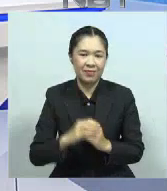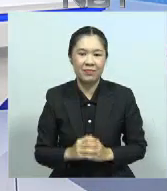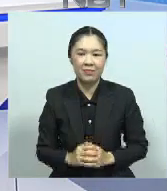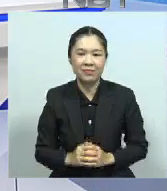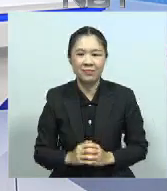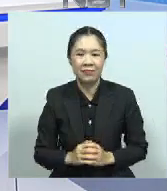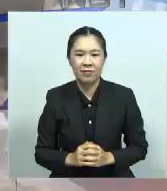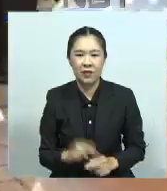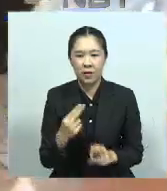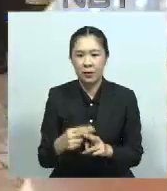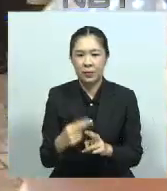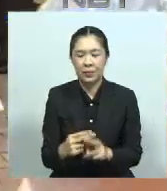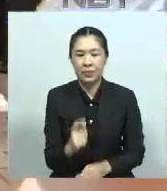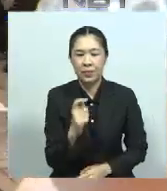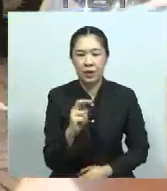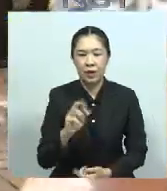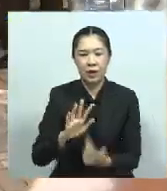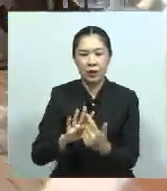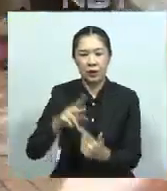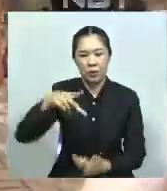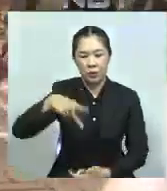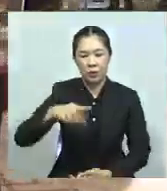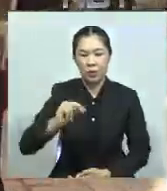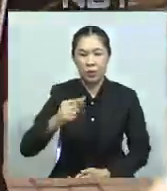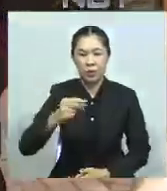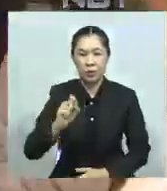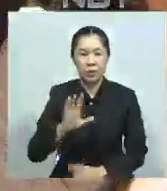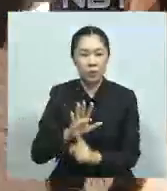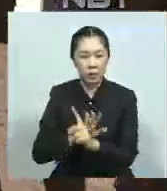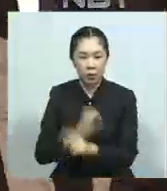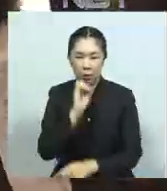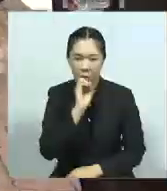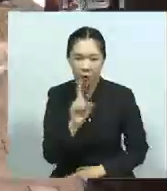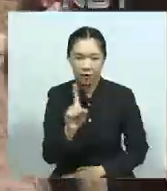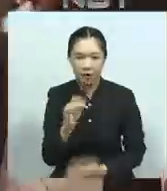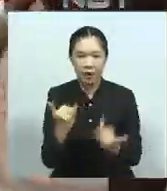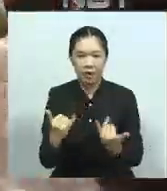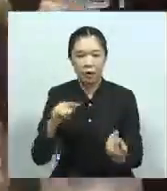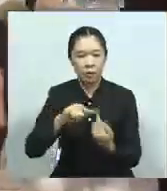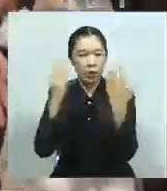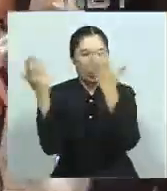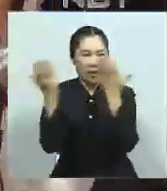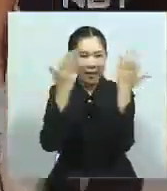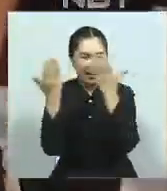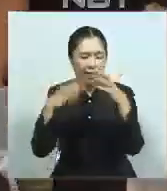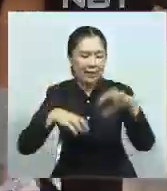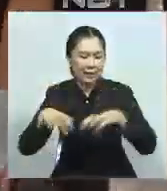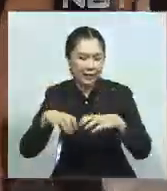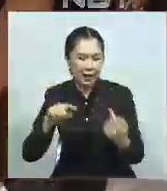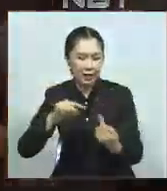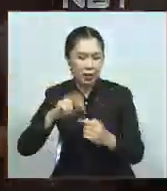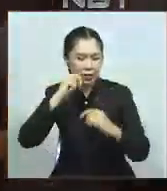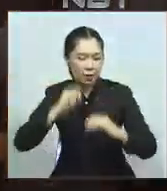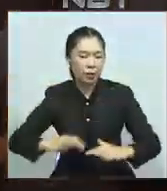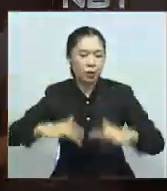โดยพลเอกอนุพงษ์เผ่าจินดารัฐมนตรีว่าการกระทรวงมหาดไทยนะคะก็กล่าวถึงการรับมือสถานการณ์ฝนฟ้าคะนองและการเกิดอุทก